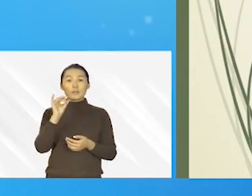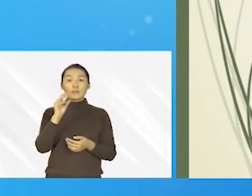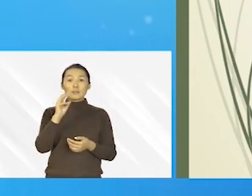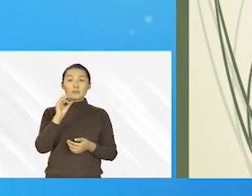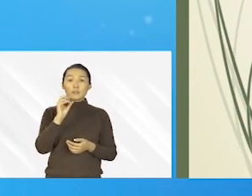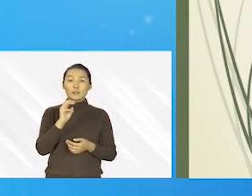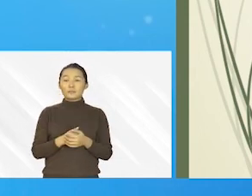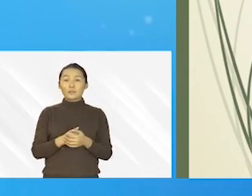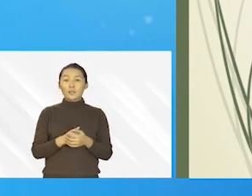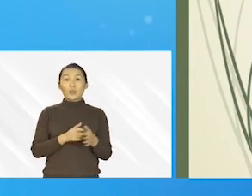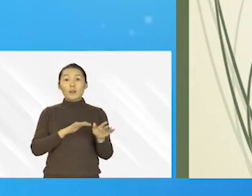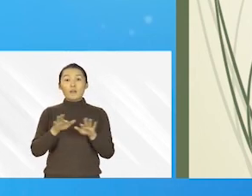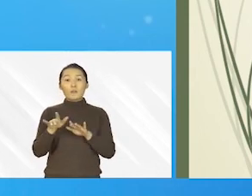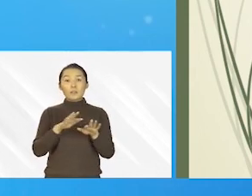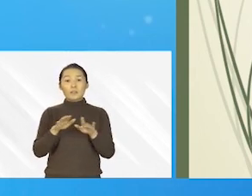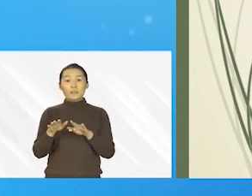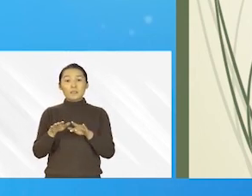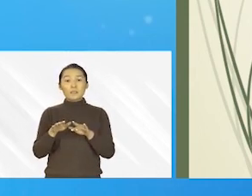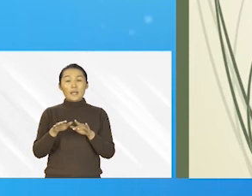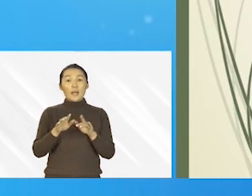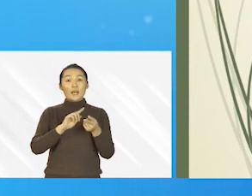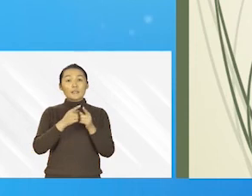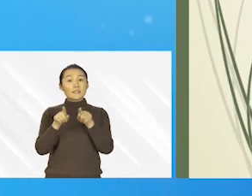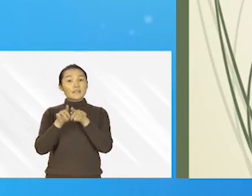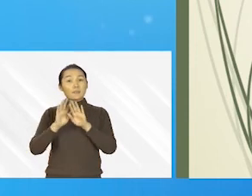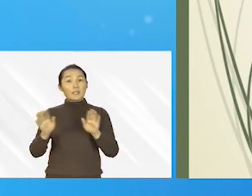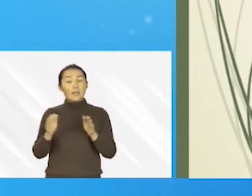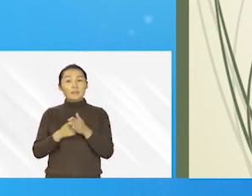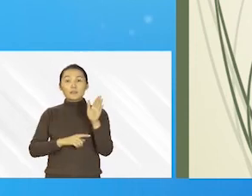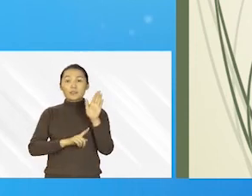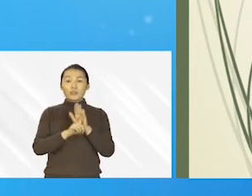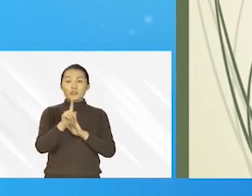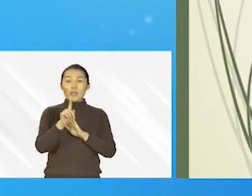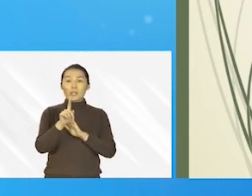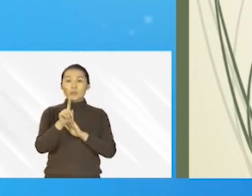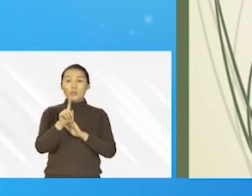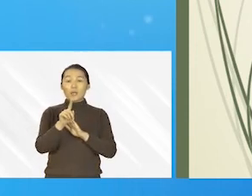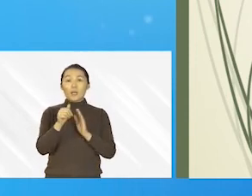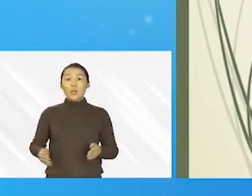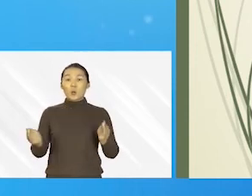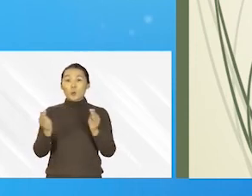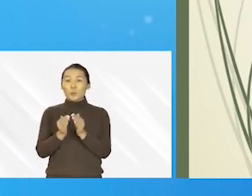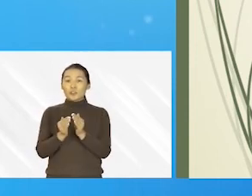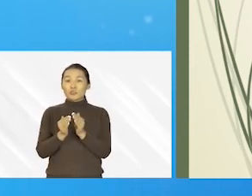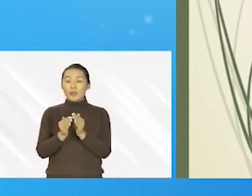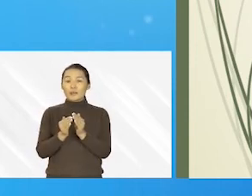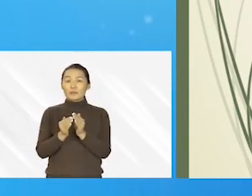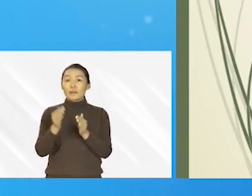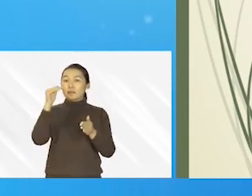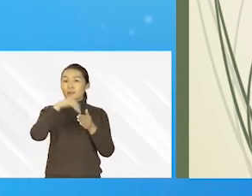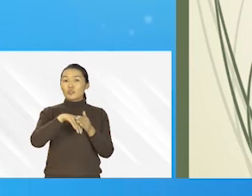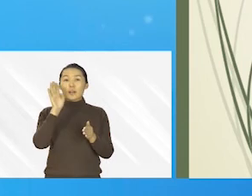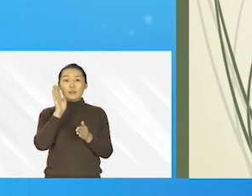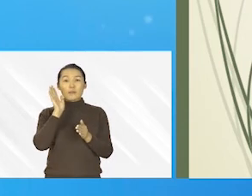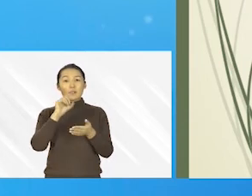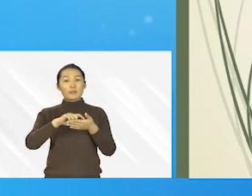многих ферментов. Процессы диссимиляции начинают преобладать над ассимиляцией. Уменьшается содержание